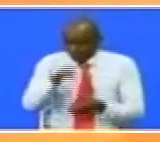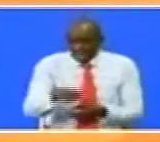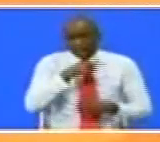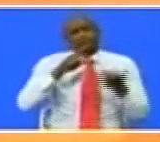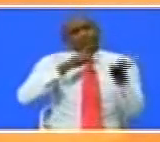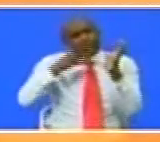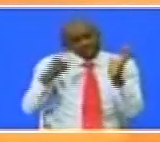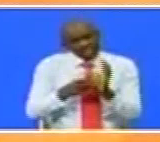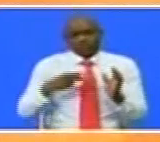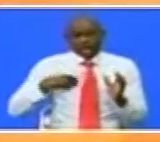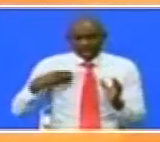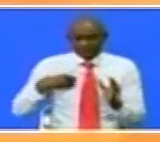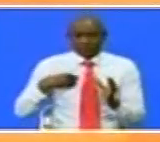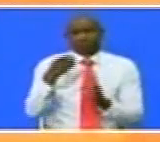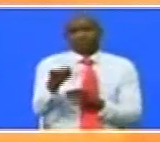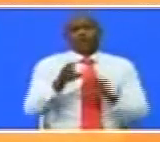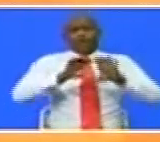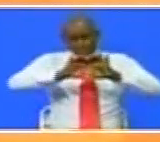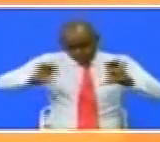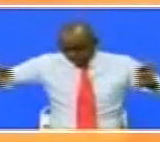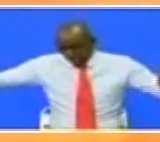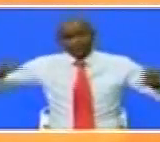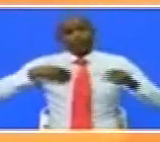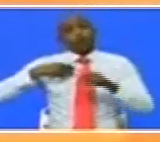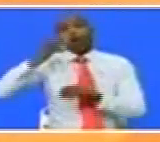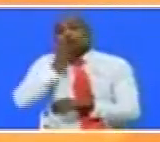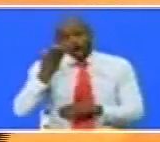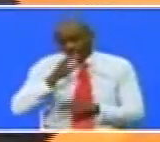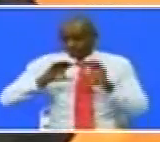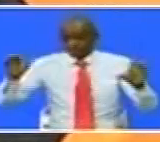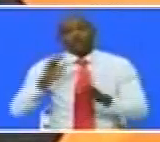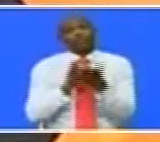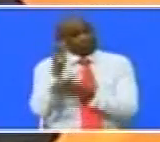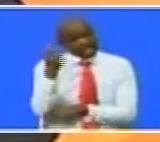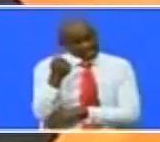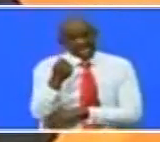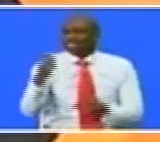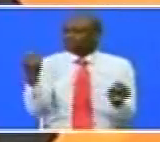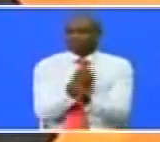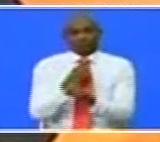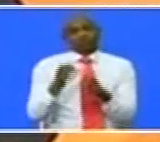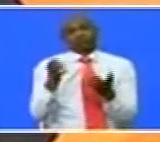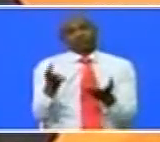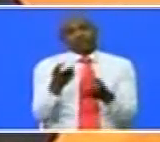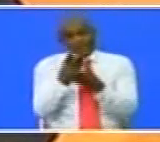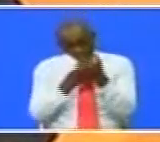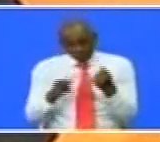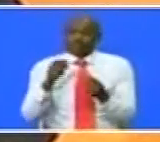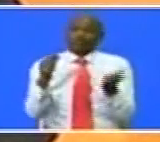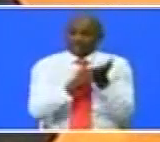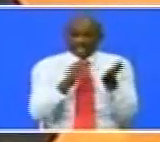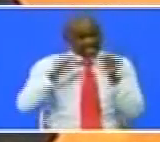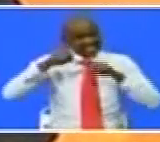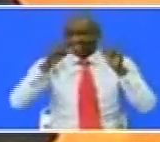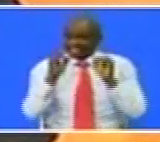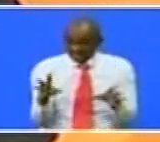mradi wa kuezeka mabomba ya mafuta kutoka Uganda na kupitia hapa nchini Kenya yalikosa kuzaa matunda baina ya mataifa ya Kenya na Uganda,